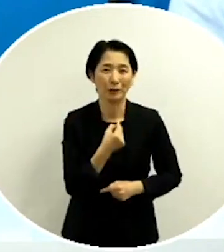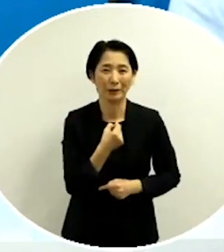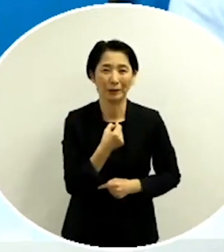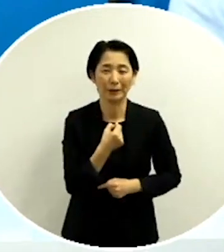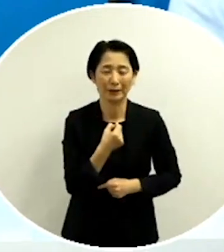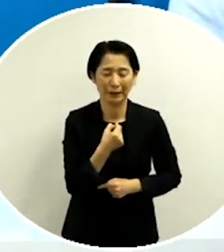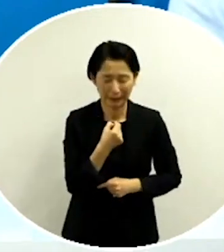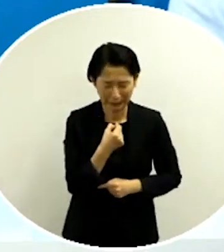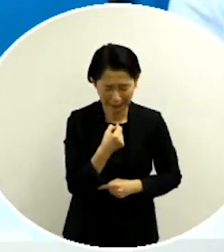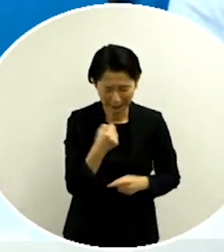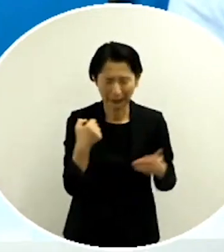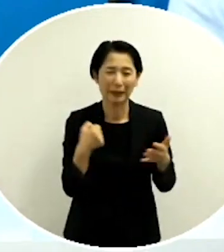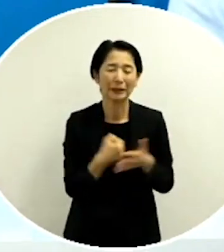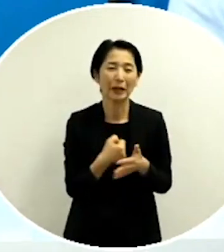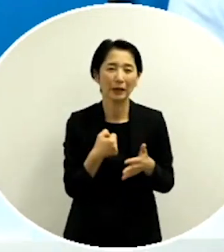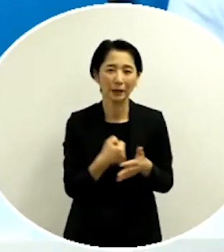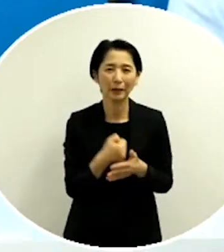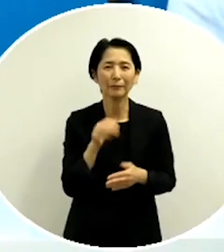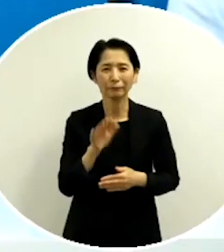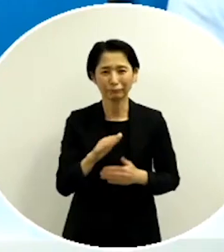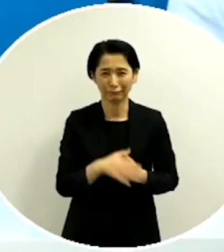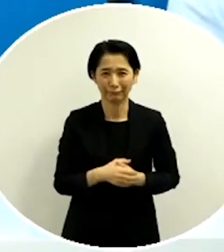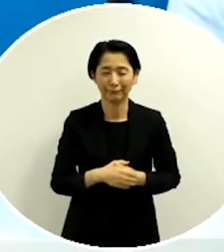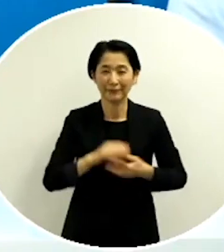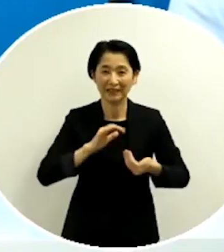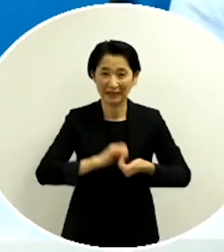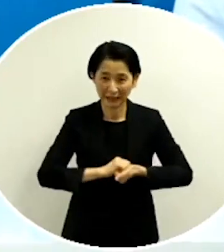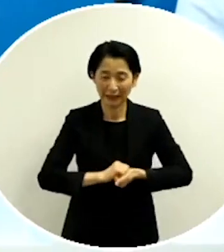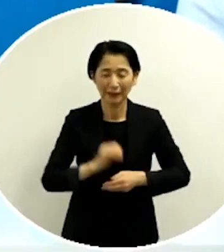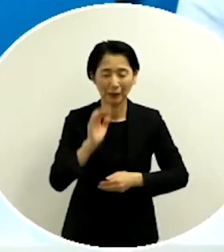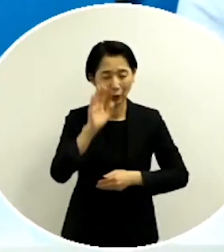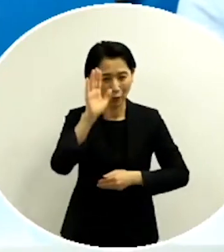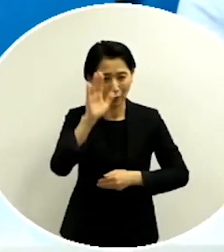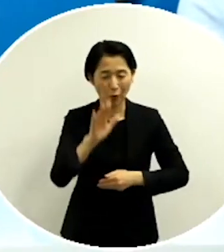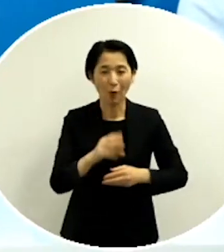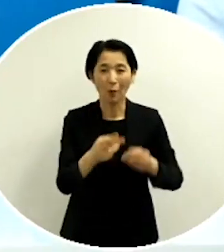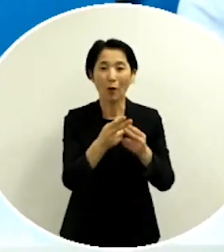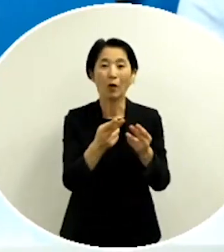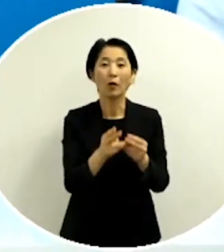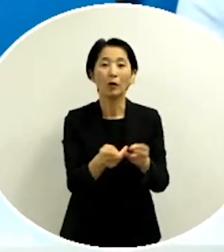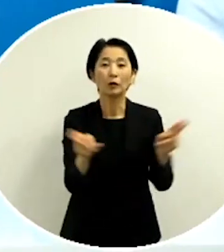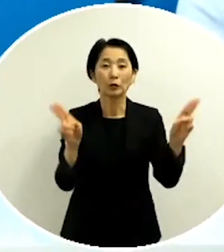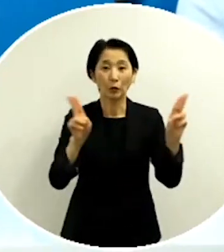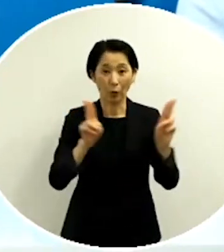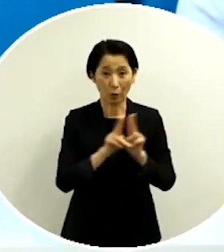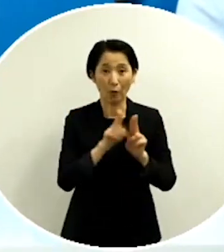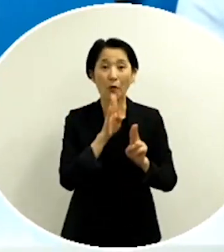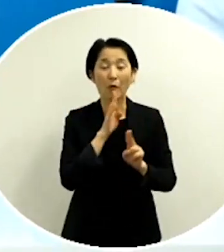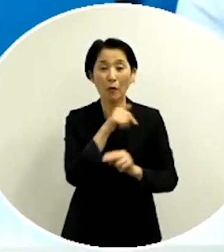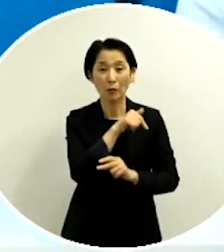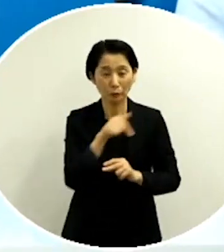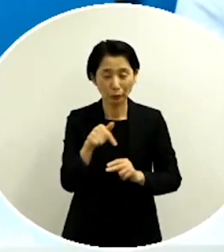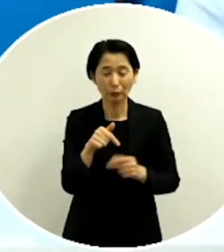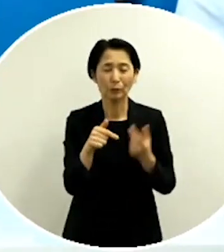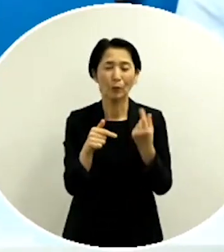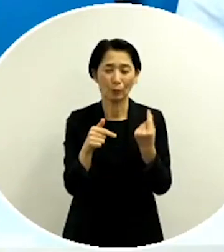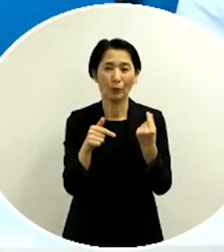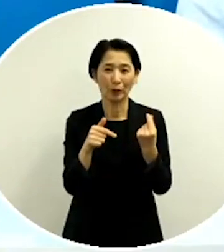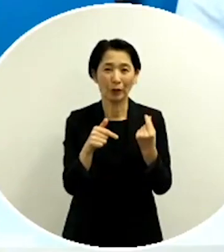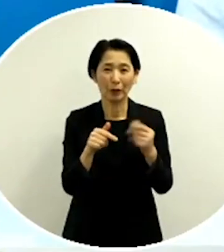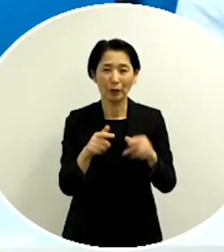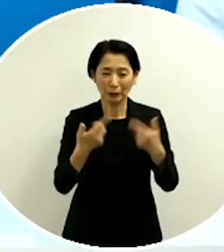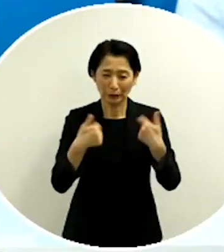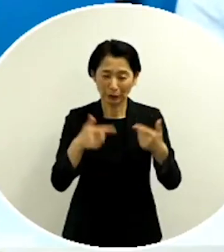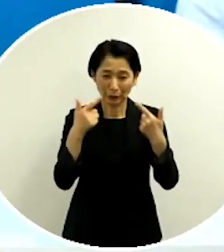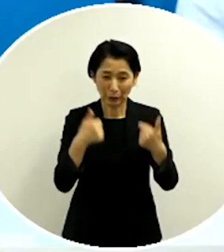ちょっと残念なところでしてあのこれはぜひ今後もあのパティオ本部としてもあり普段から皆さんとやり取り